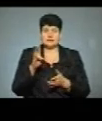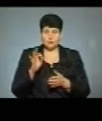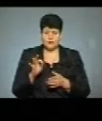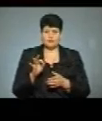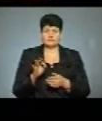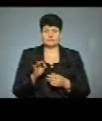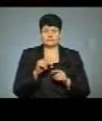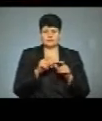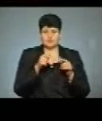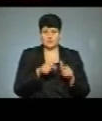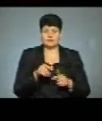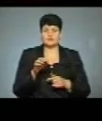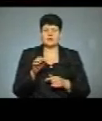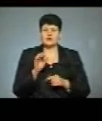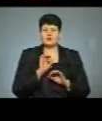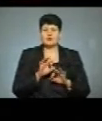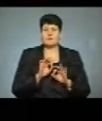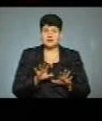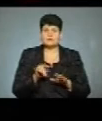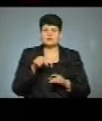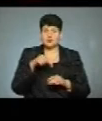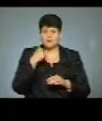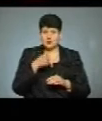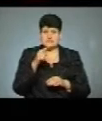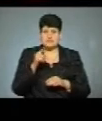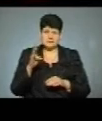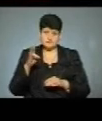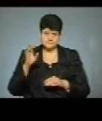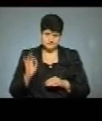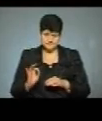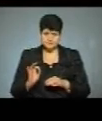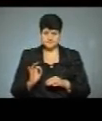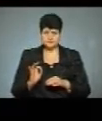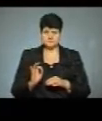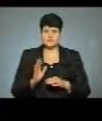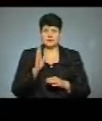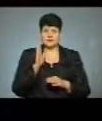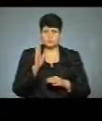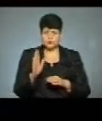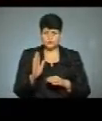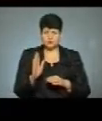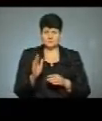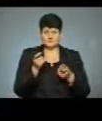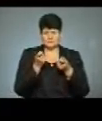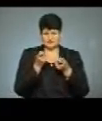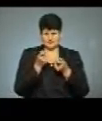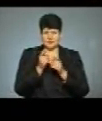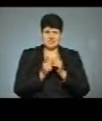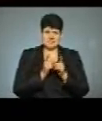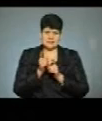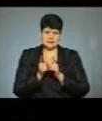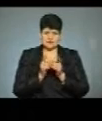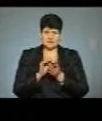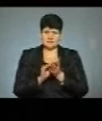українській гімназії Ольга Ензельт розповіла, цьогоріч зовнішнє незалежне оцінювання відбуватиметься з незначними змінами у